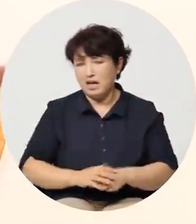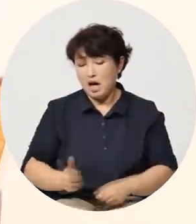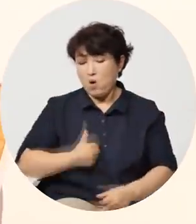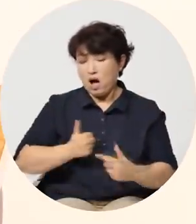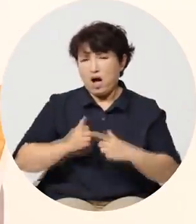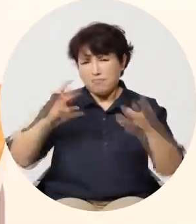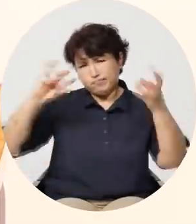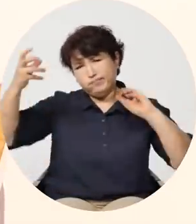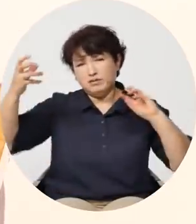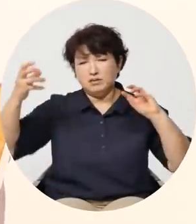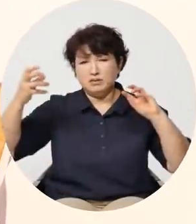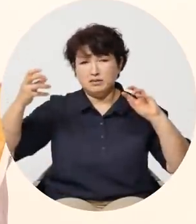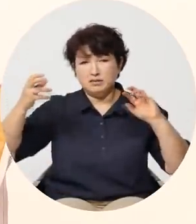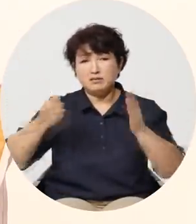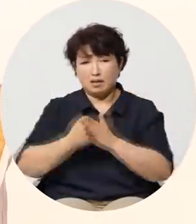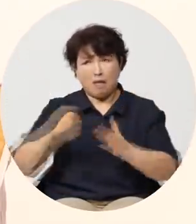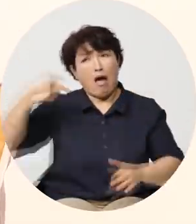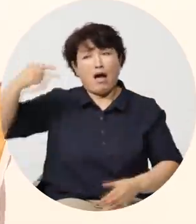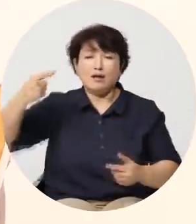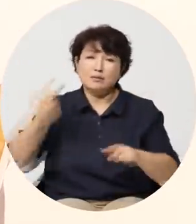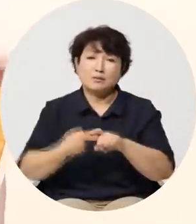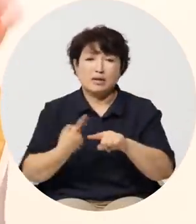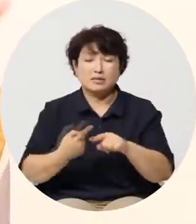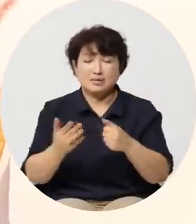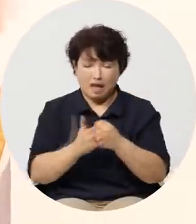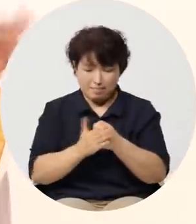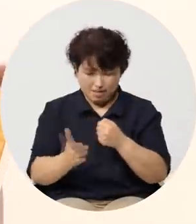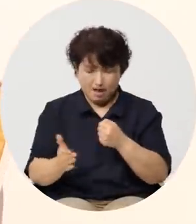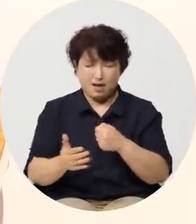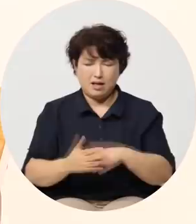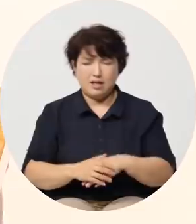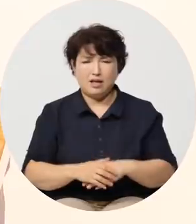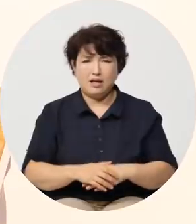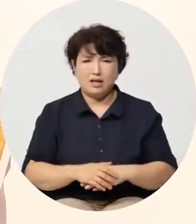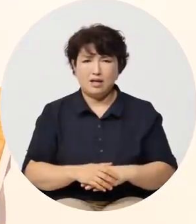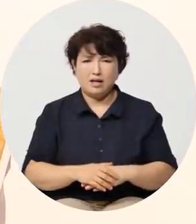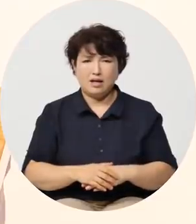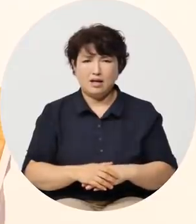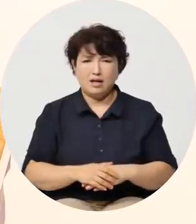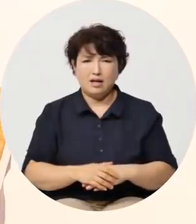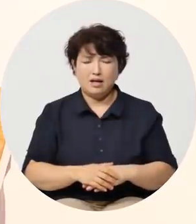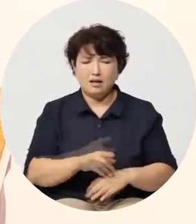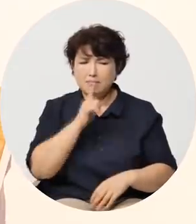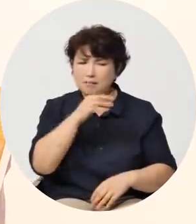미친 증상이기 때문에, 사람이 화가 났다는 것은 미친 증상이기 때문에.